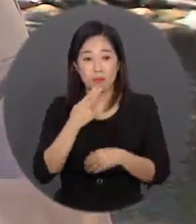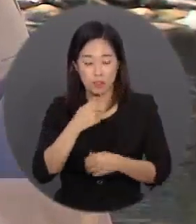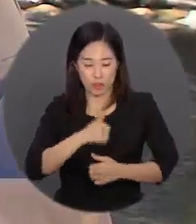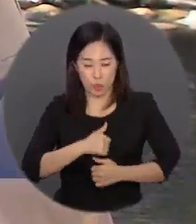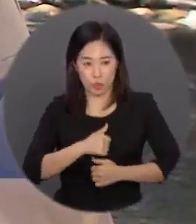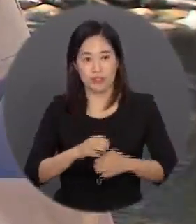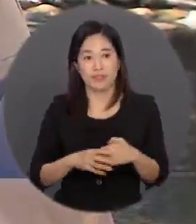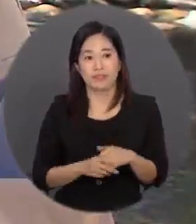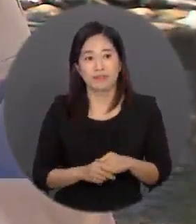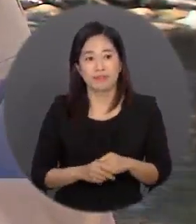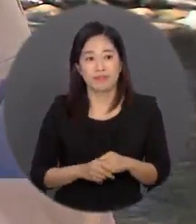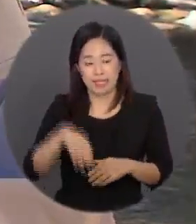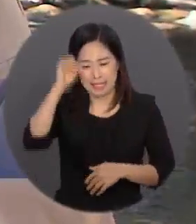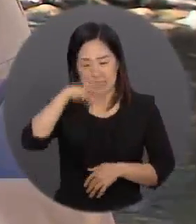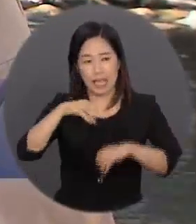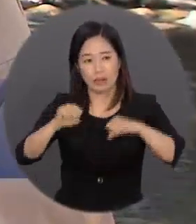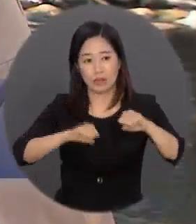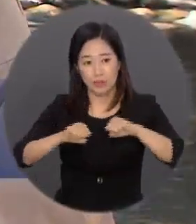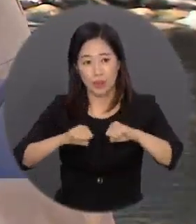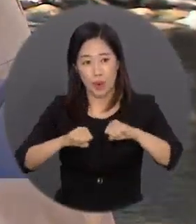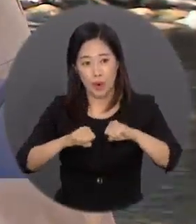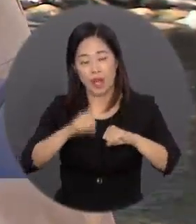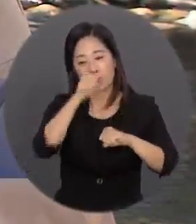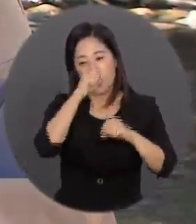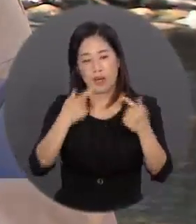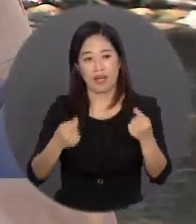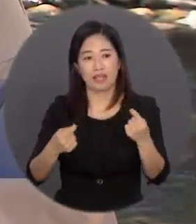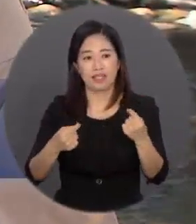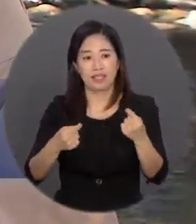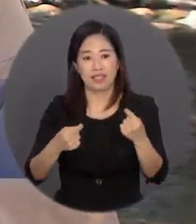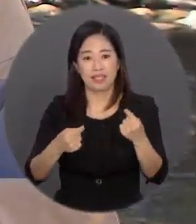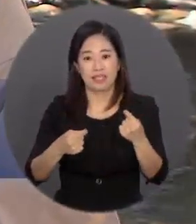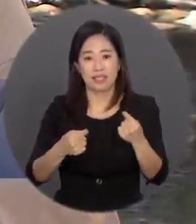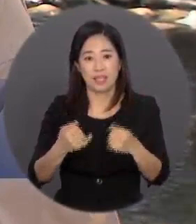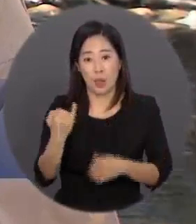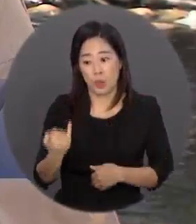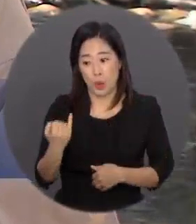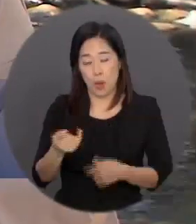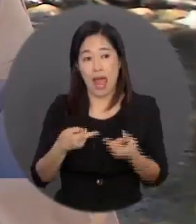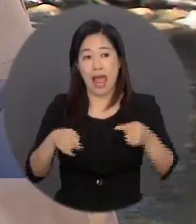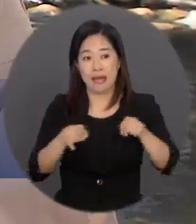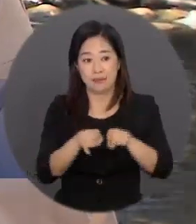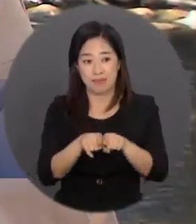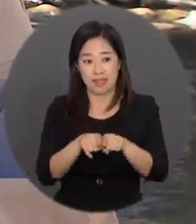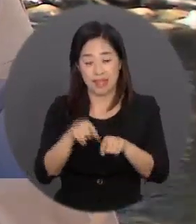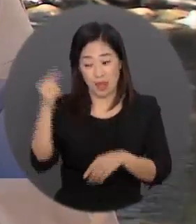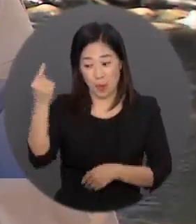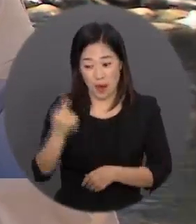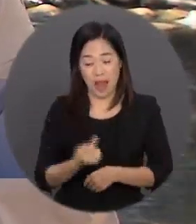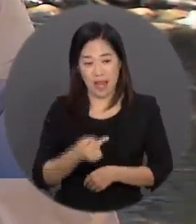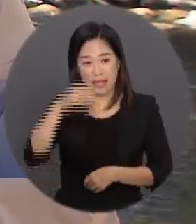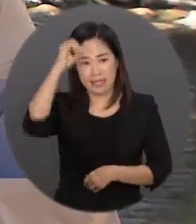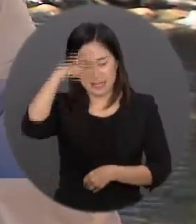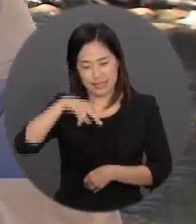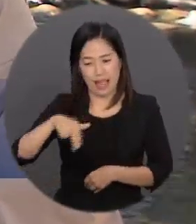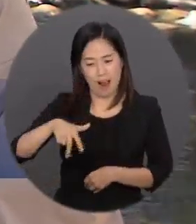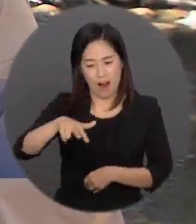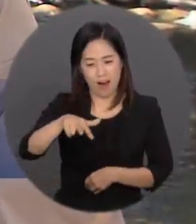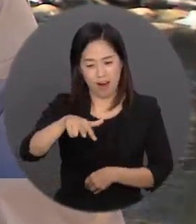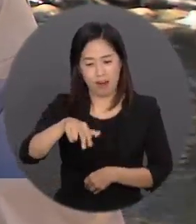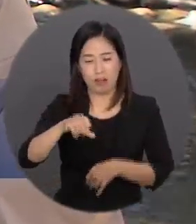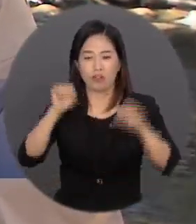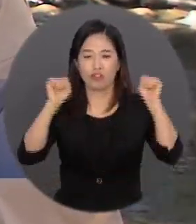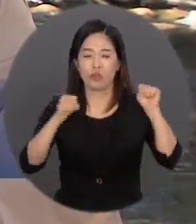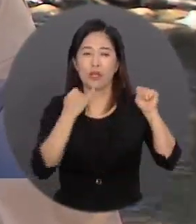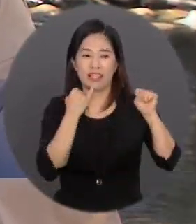많아서 그냥 운동하기도 좋을 것 같고 동생하고 같이 여기 들어와서 그냥 걷기 운동에도 좋을 것